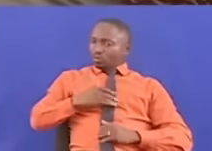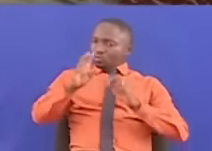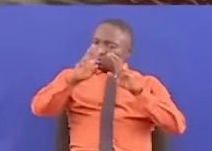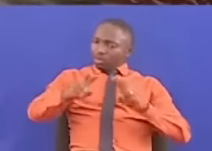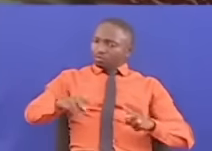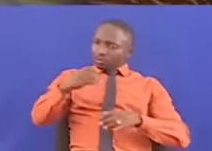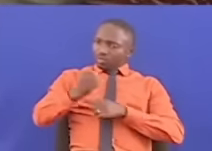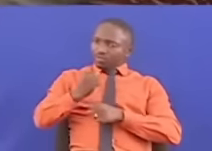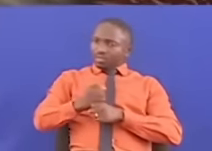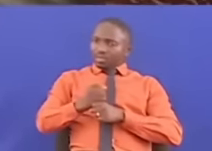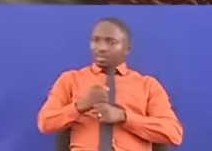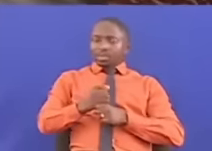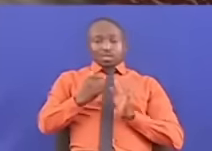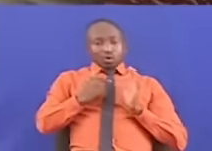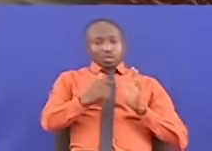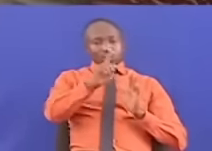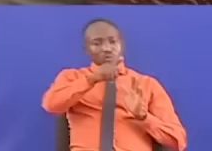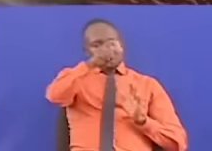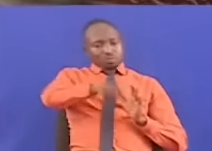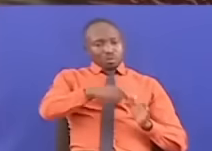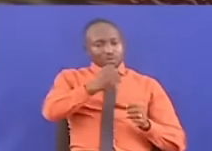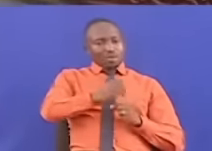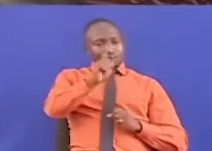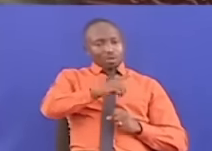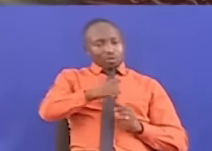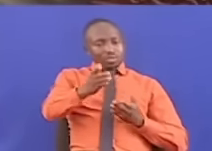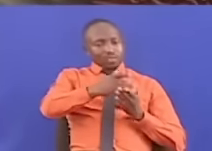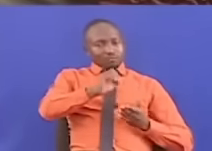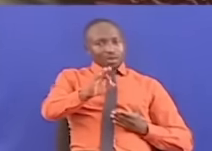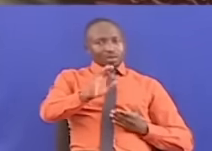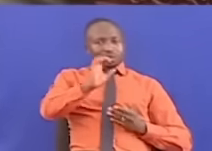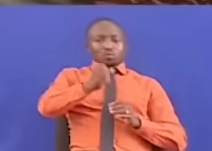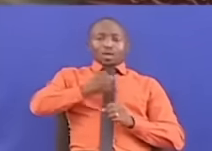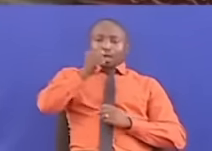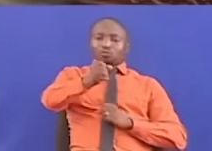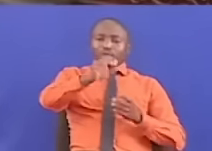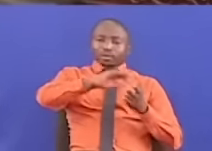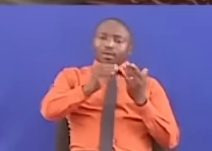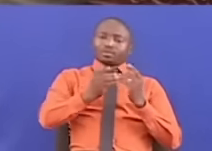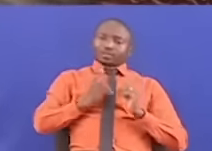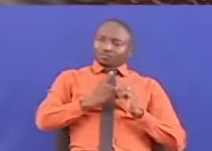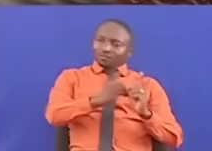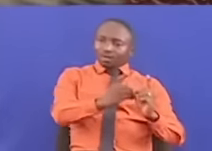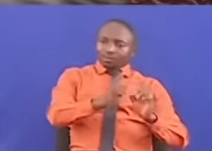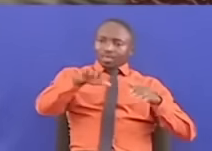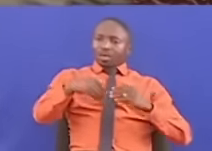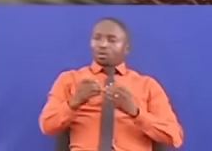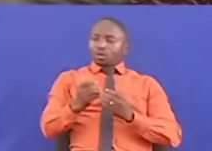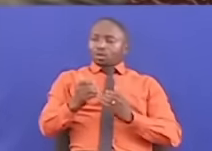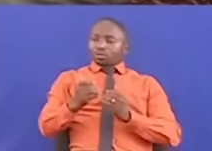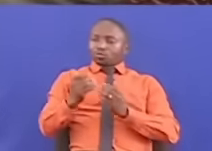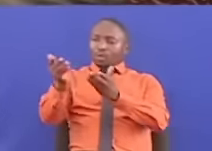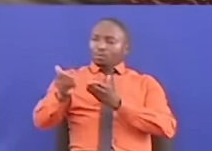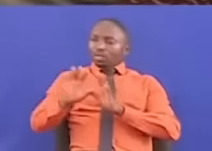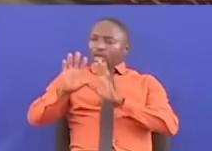uky naes kuna mtu mifo fani nia gani zuli auu rti tza